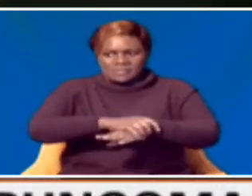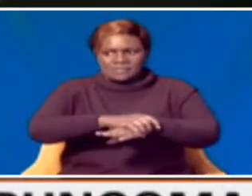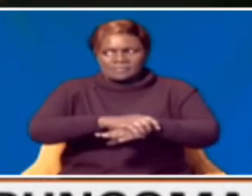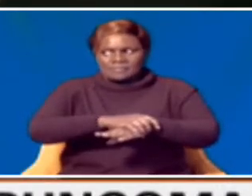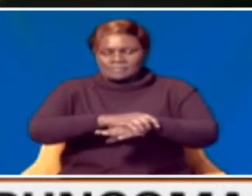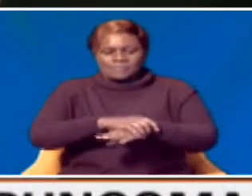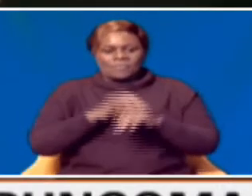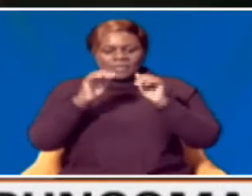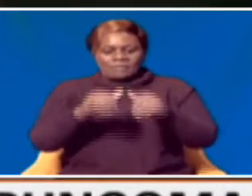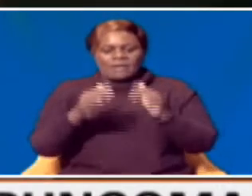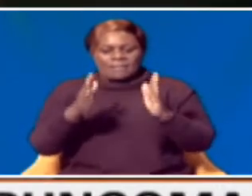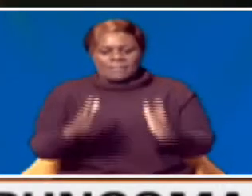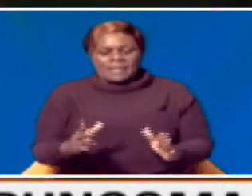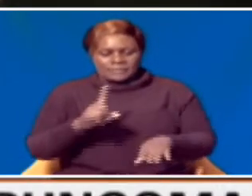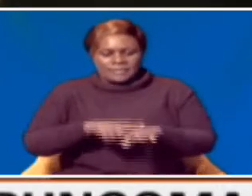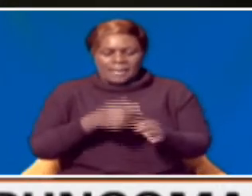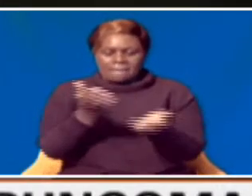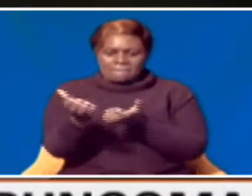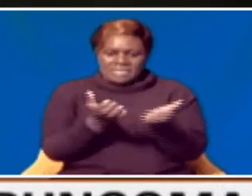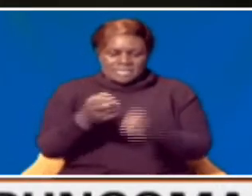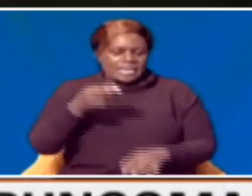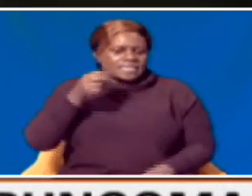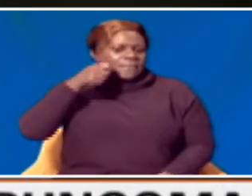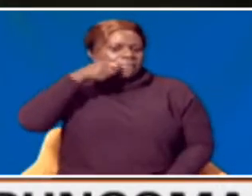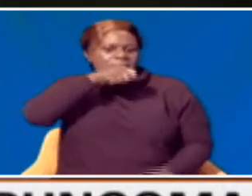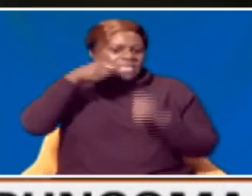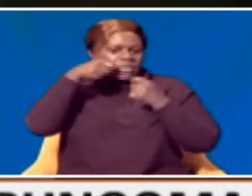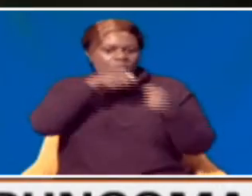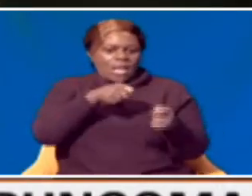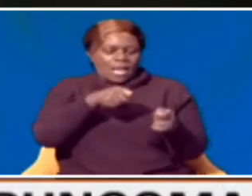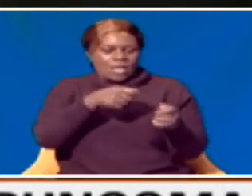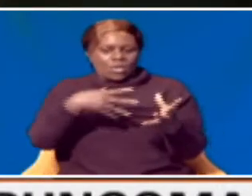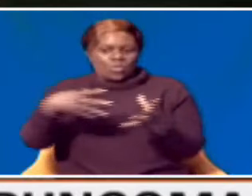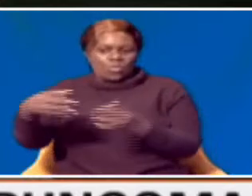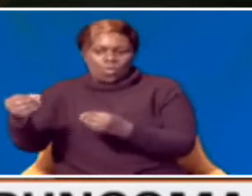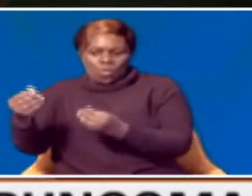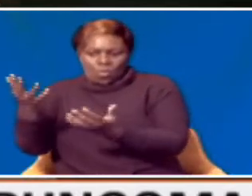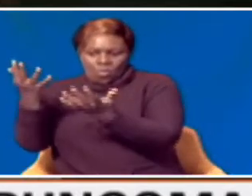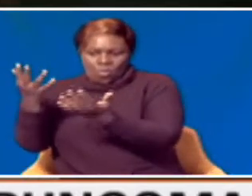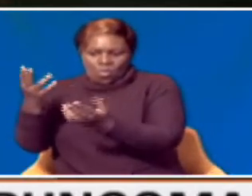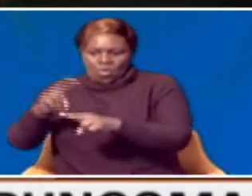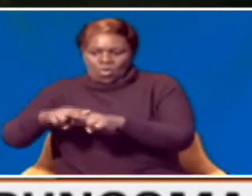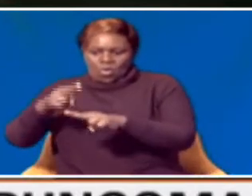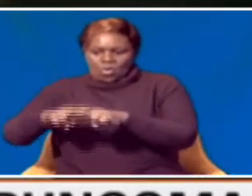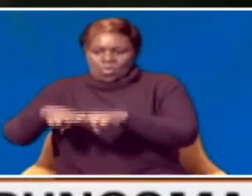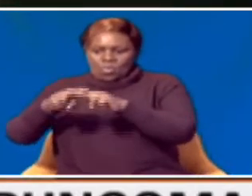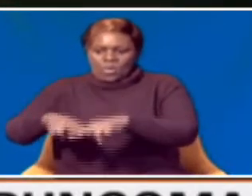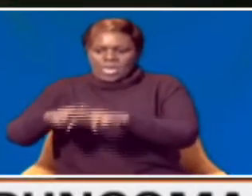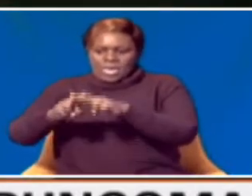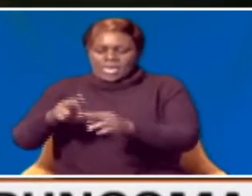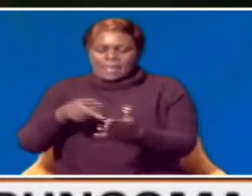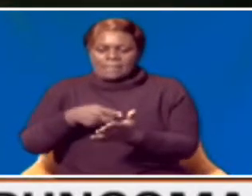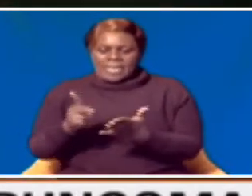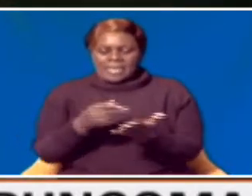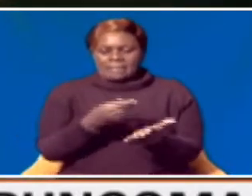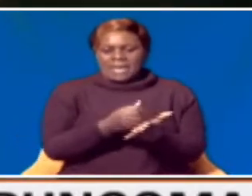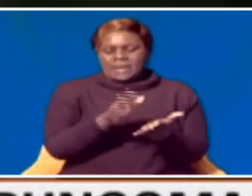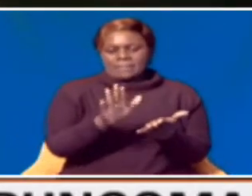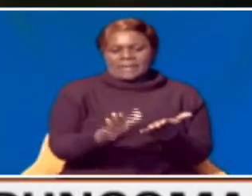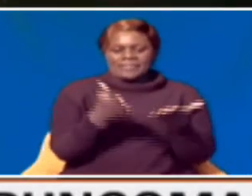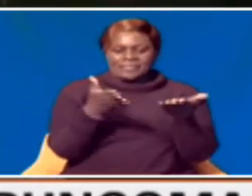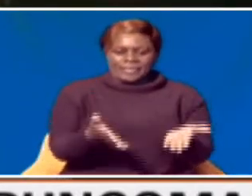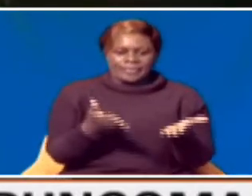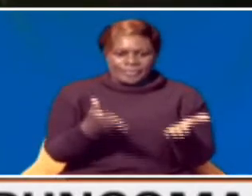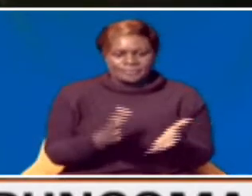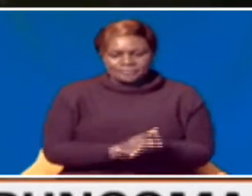ili wakulima wakiuza miwa yao, unauza miwa, unaenda unapima na unalipwa hela zako hapo na